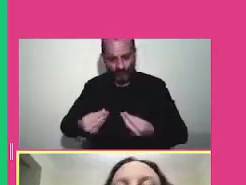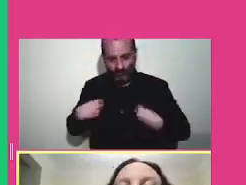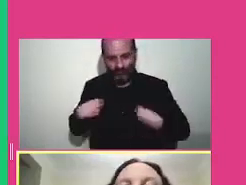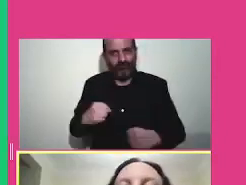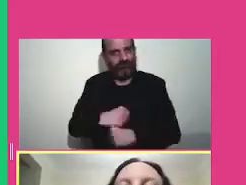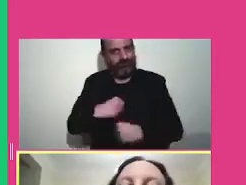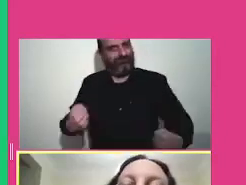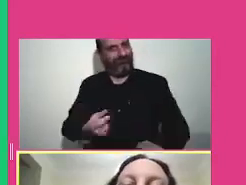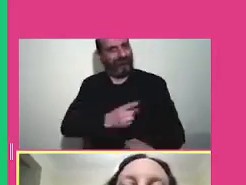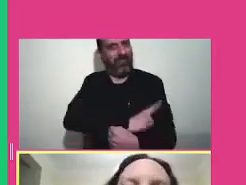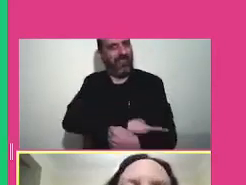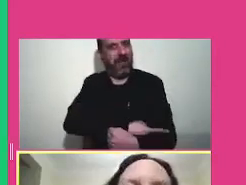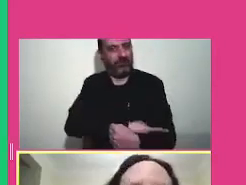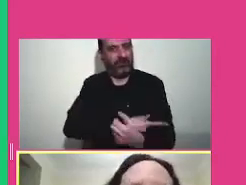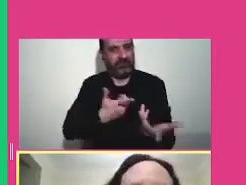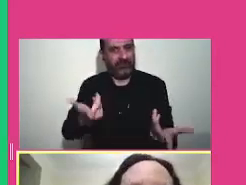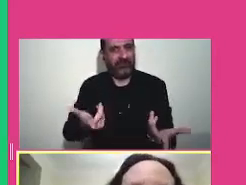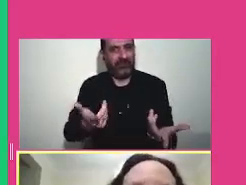επαγγελματιών που,